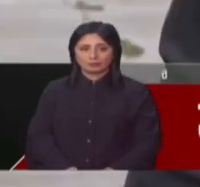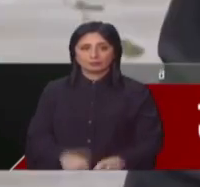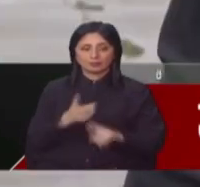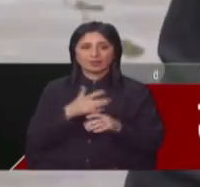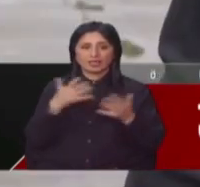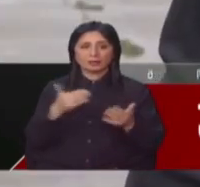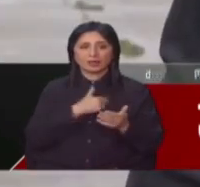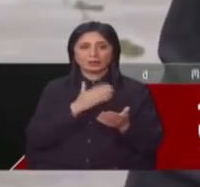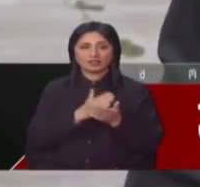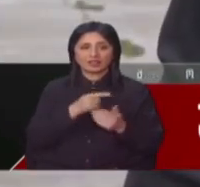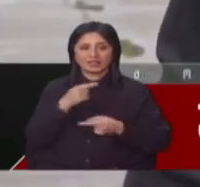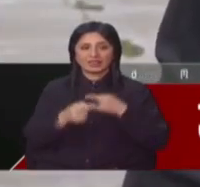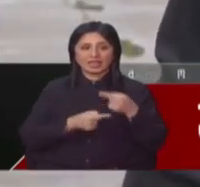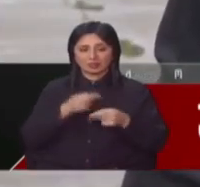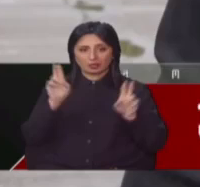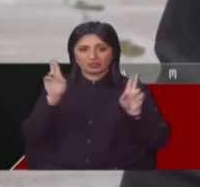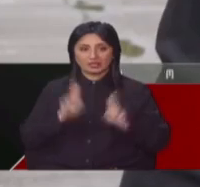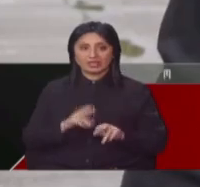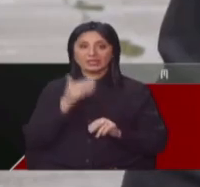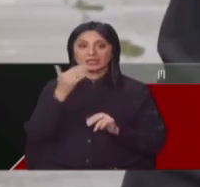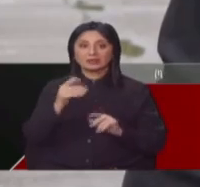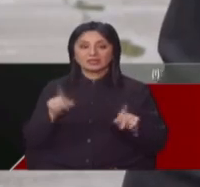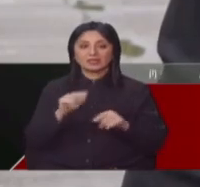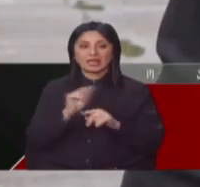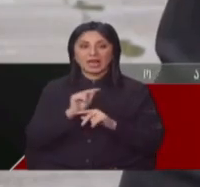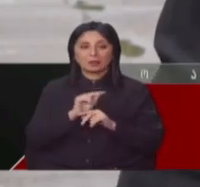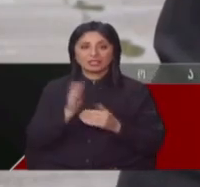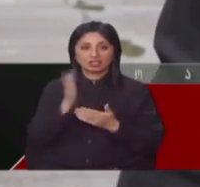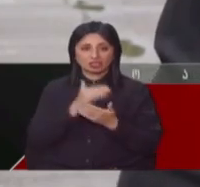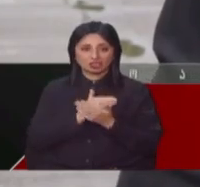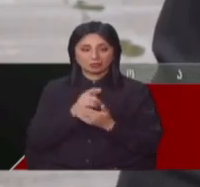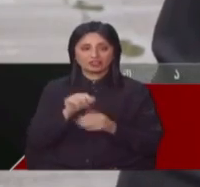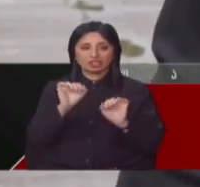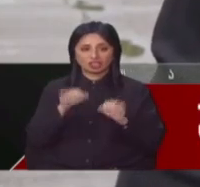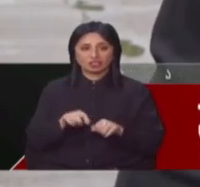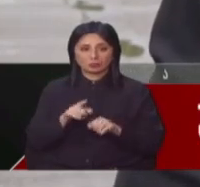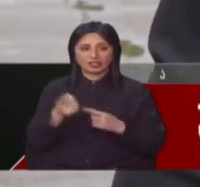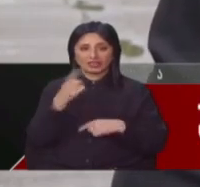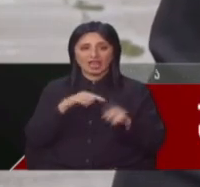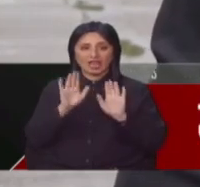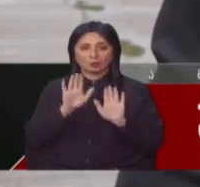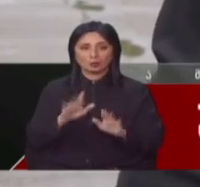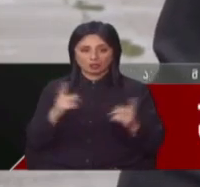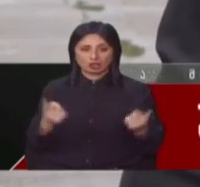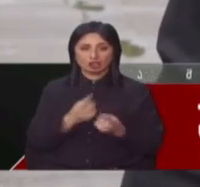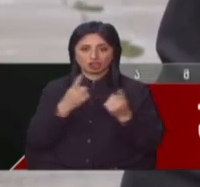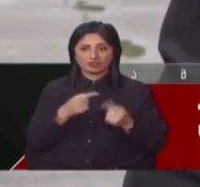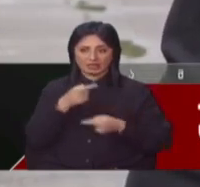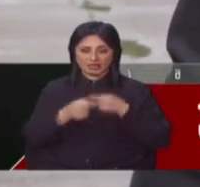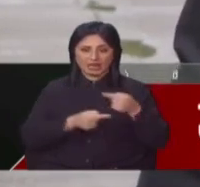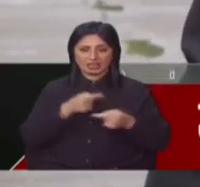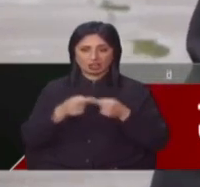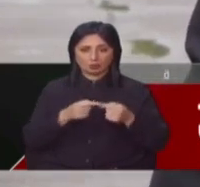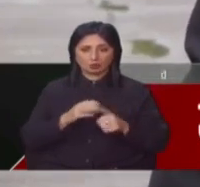Ძალიან დიდი იმედი მაქვს, რომ თანამედროვე სტანდარტებით მისი რეაბილიტაციის შემდეგ ის შეძლებს, რომ დაიბრუნოს ჩვეული